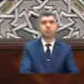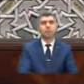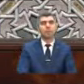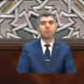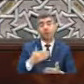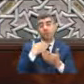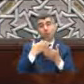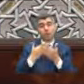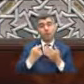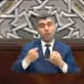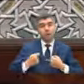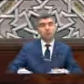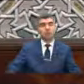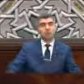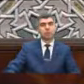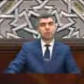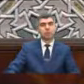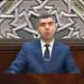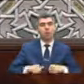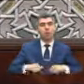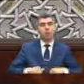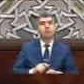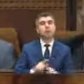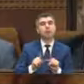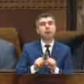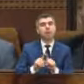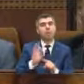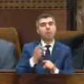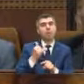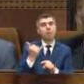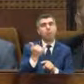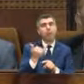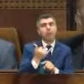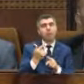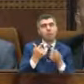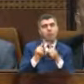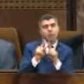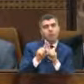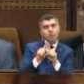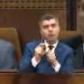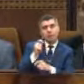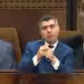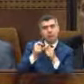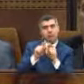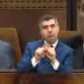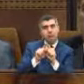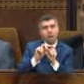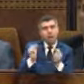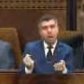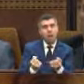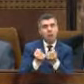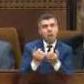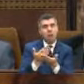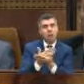سيد الرئيس. السيد الوزير، بالنظر للأهمية البالغة التي يكتسيها الاستثمار في إنعاش الاقتصاد الوطني وخلق